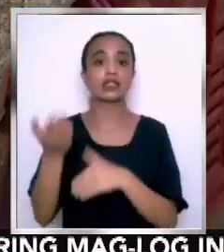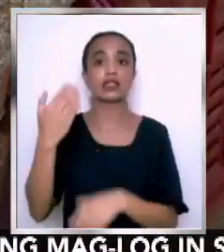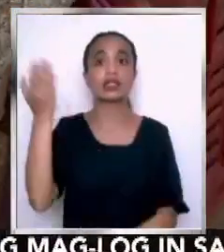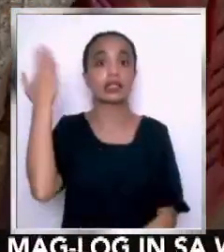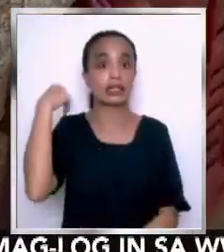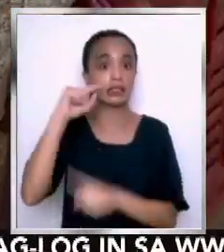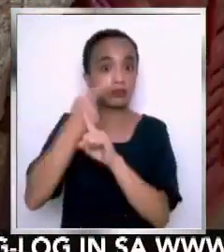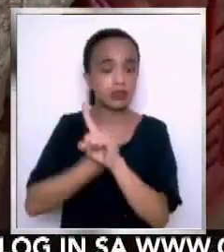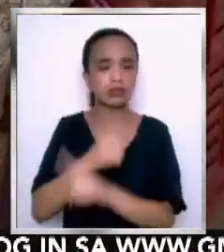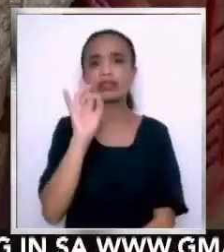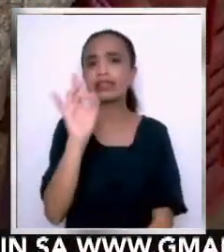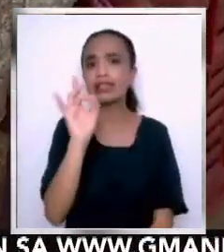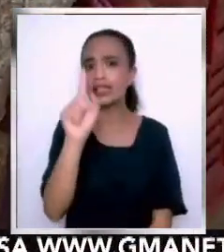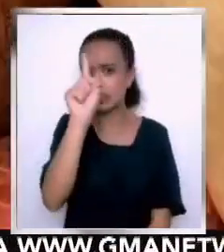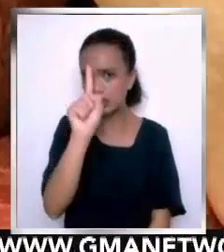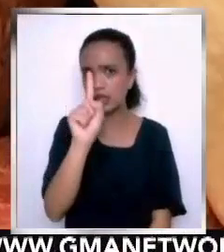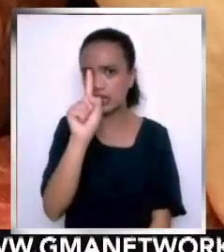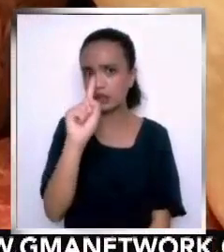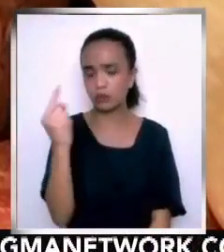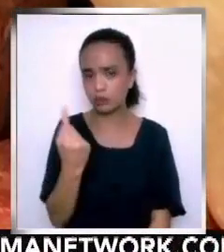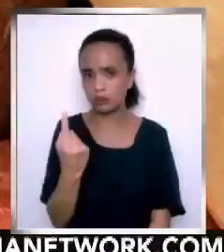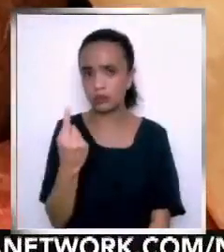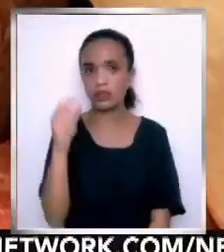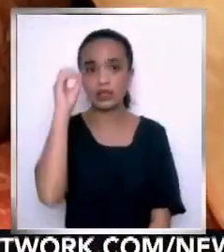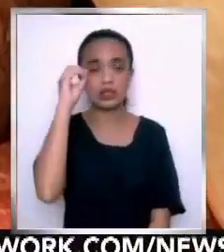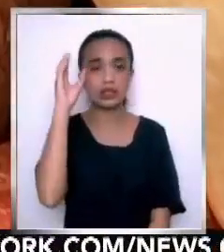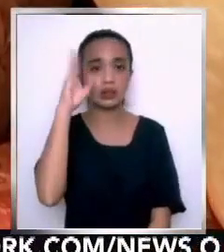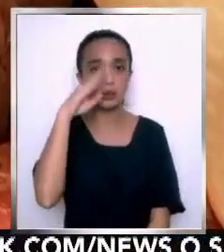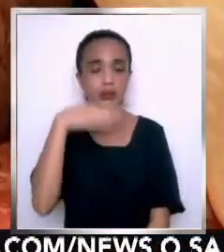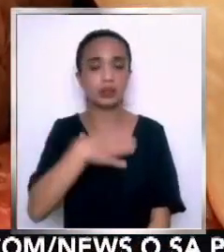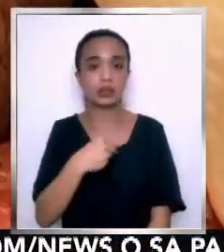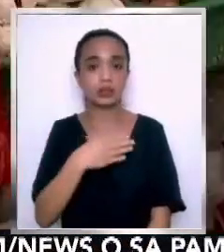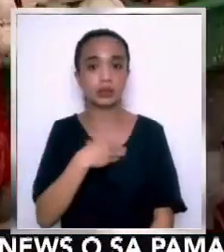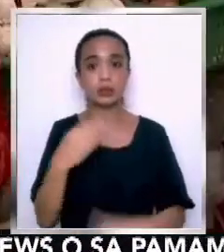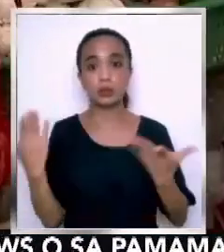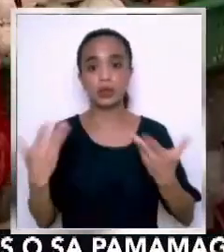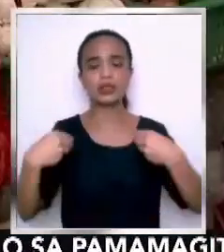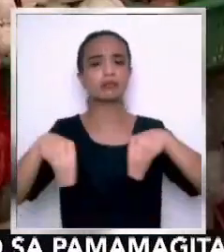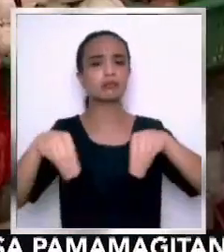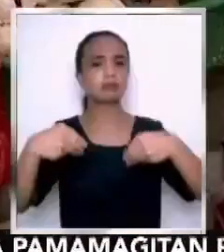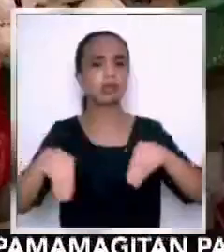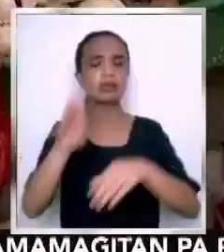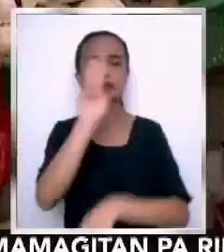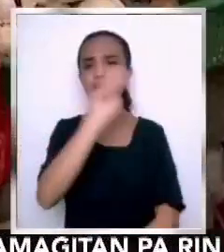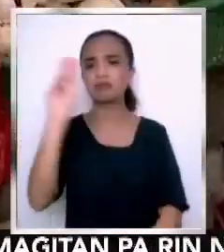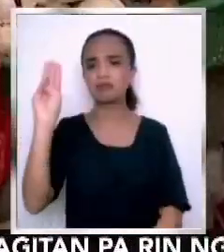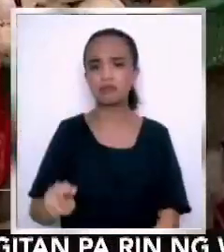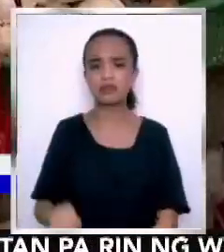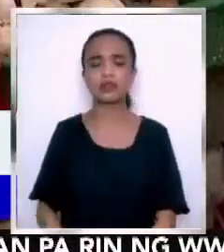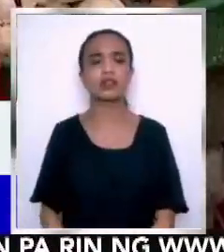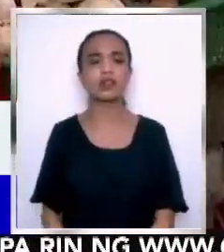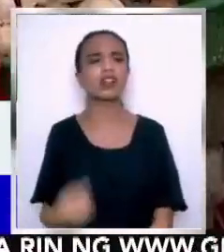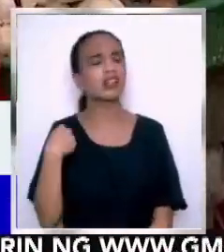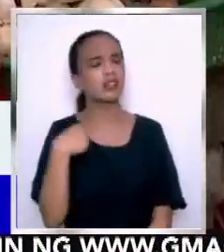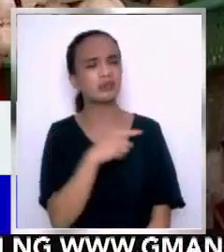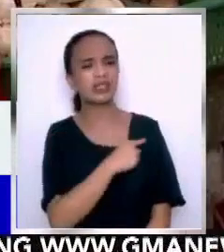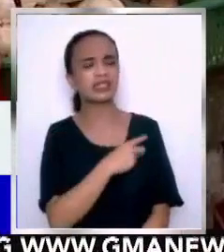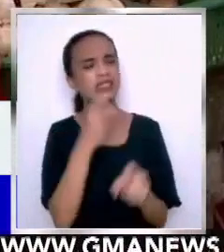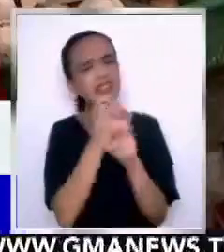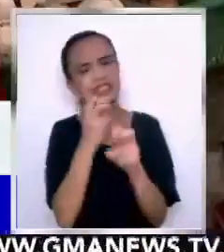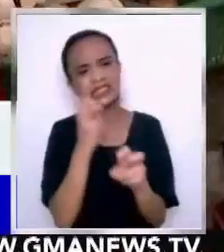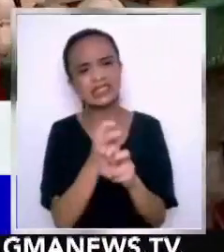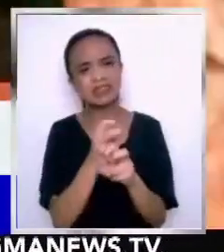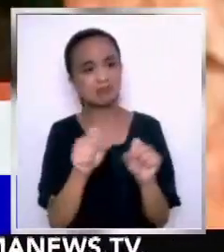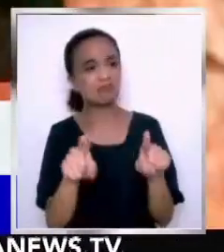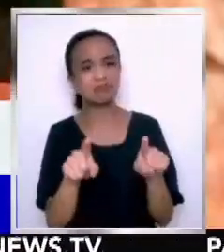80 pesos lang ang kilo ng puting sibuyas sa mga pamilihan sa Metro Manila. Nahirapan kami ibenta kasi inaayawan